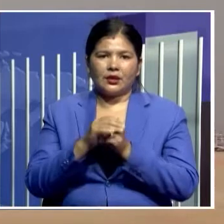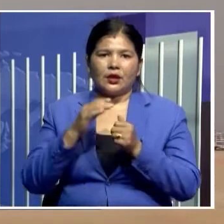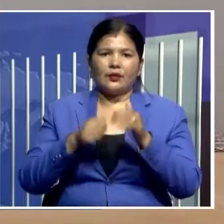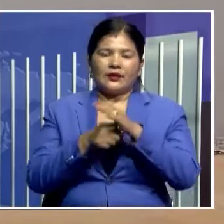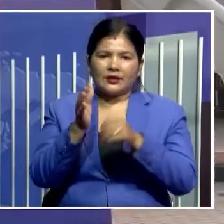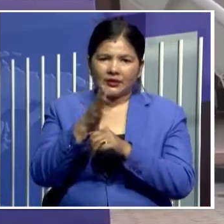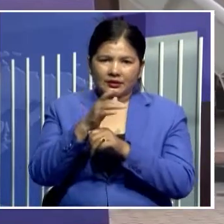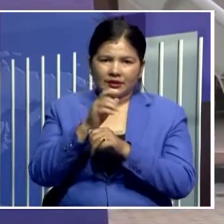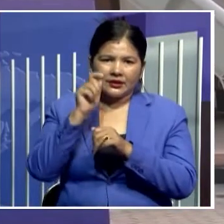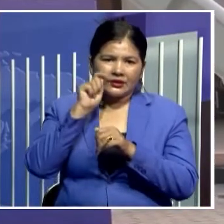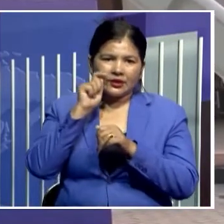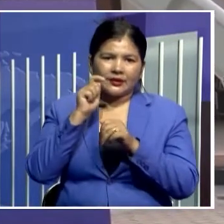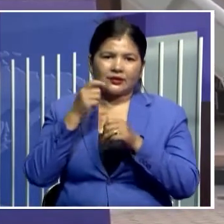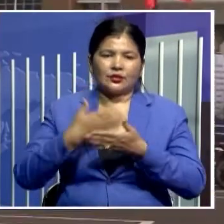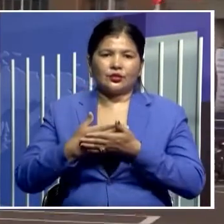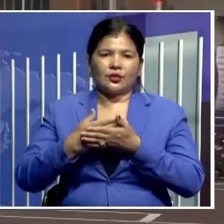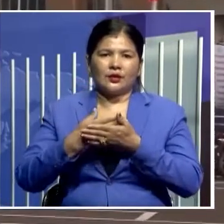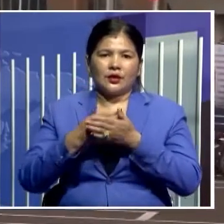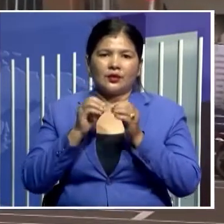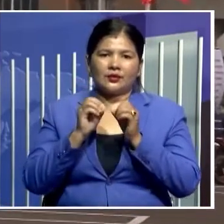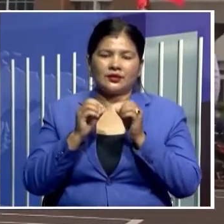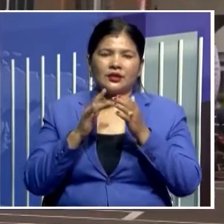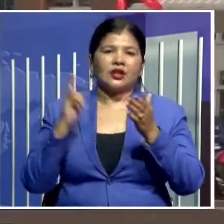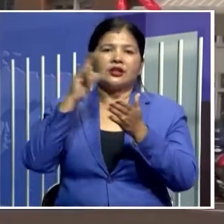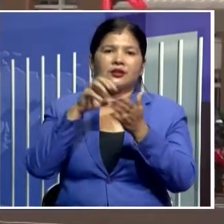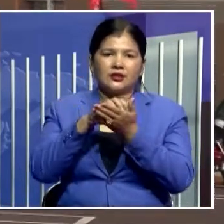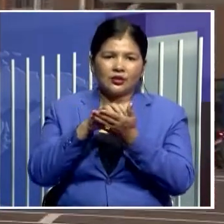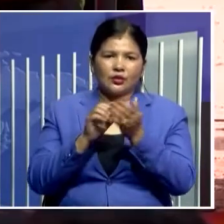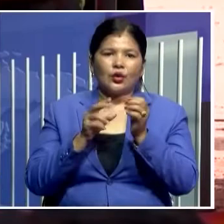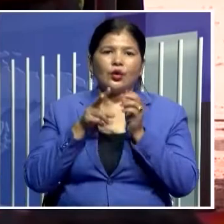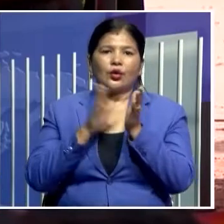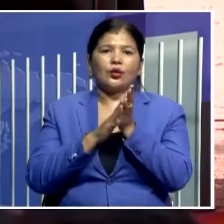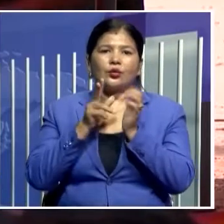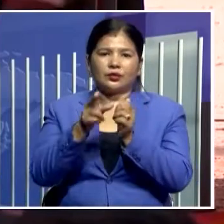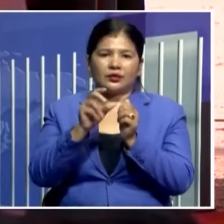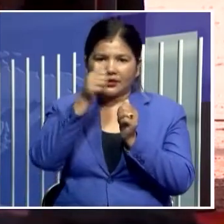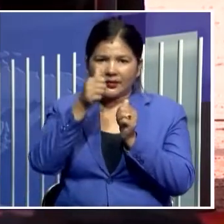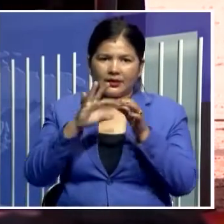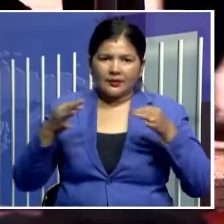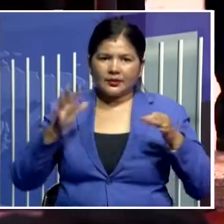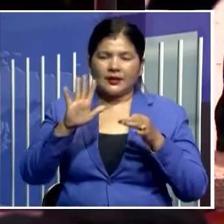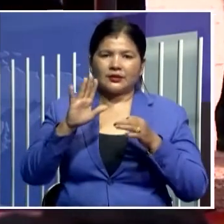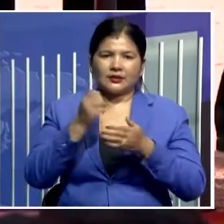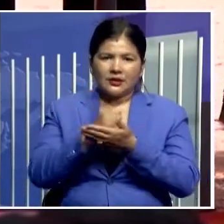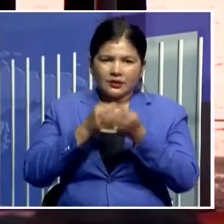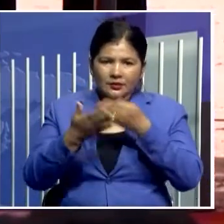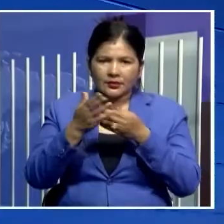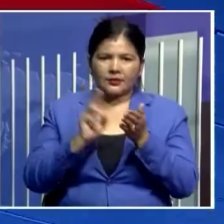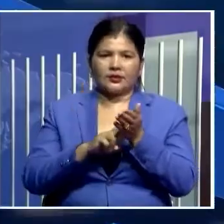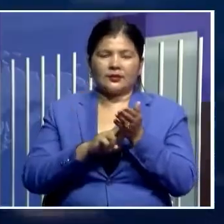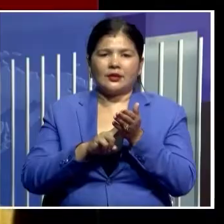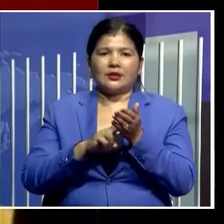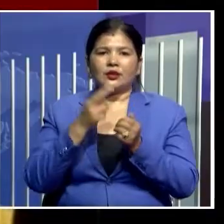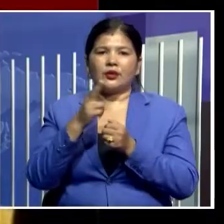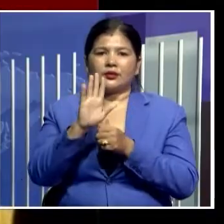प्रधानमन्त्री शेरबहादुर देउवाद्वारा गौतम बुद्ध अन्तर्राष्ट्रिय विमानस्थलको उद्घाटन। नेपाल र भारतबीच विभिन्न 5 समझदारी पत्रमा आज